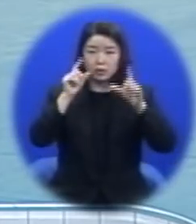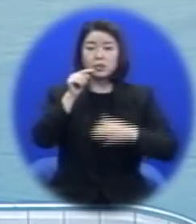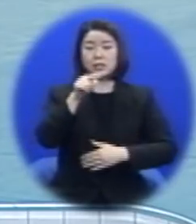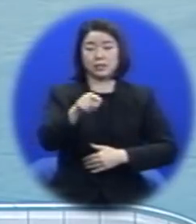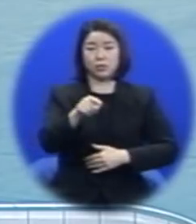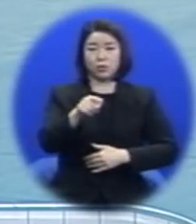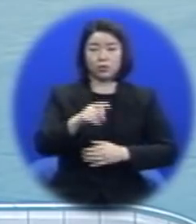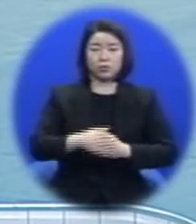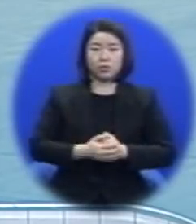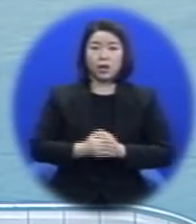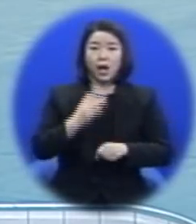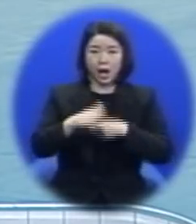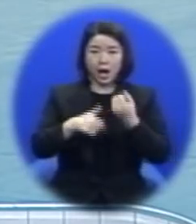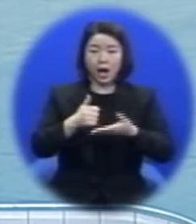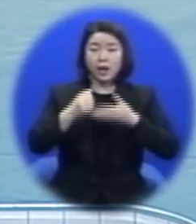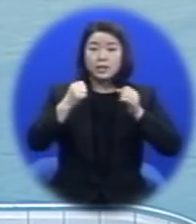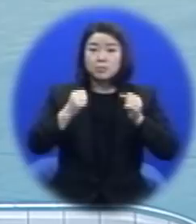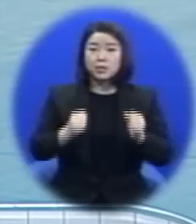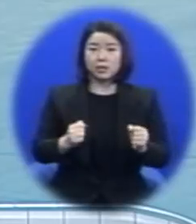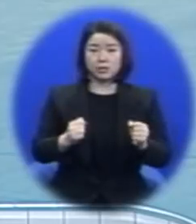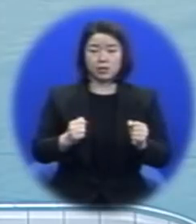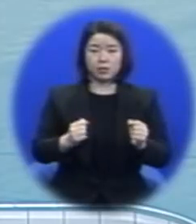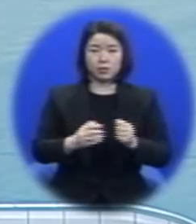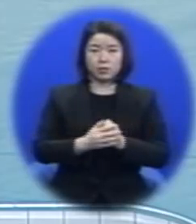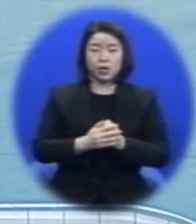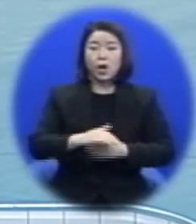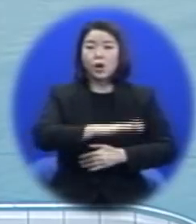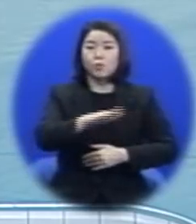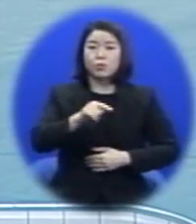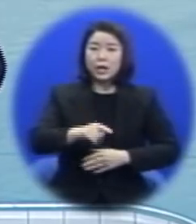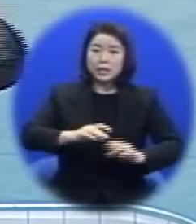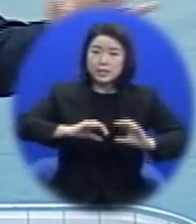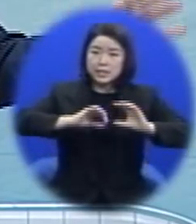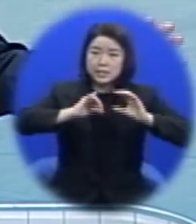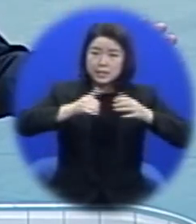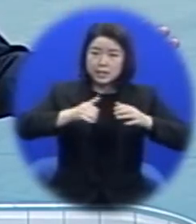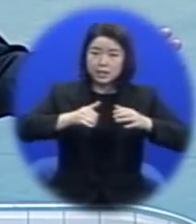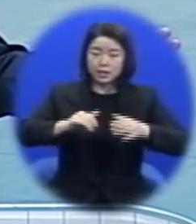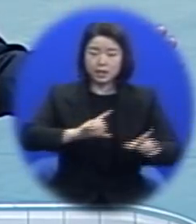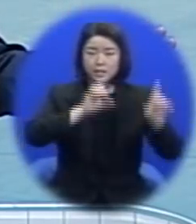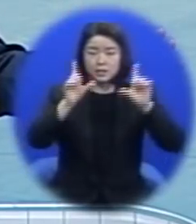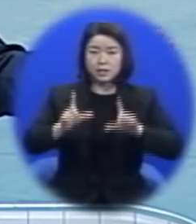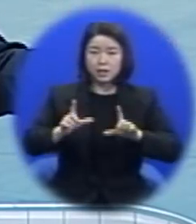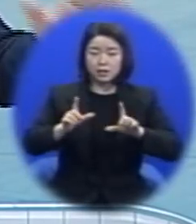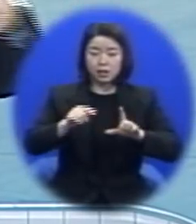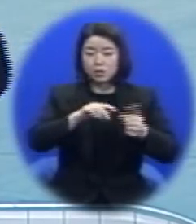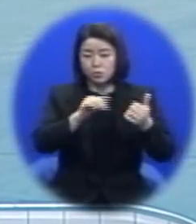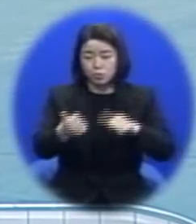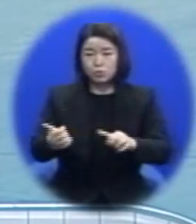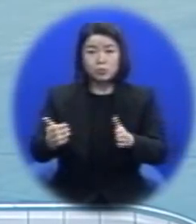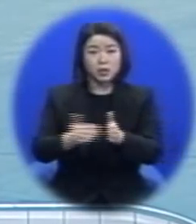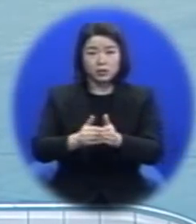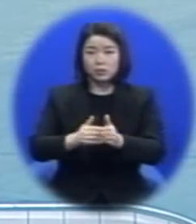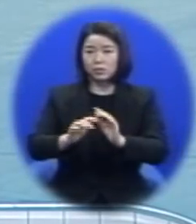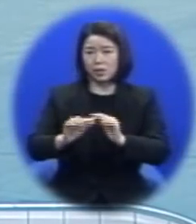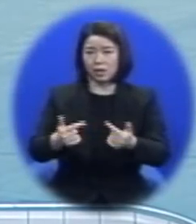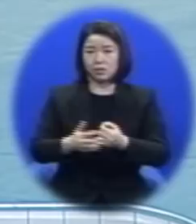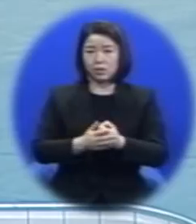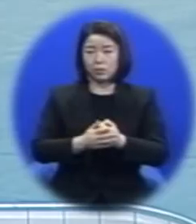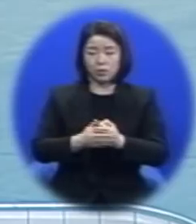그겁니다. 하나님이 계십니다. 우리가 이 세상에 살다가 죽으면 끝 아닙니다. 하나님을 뵙게